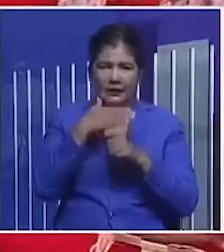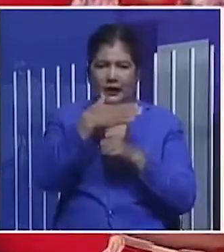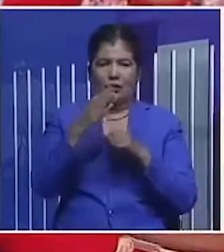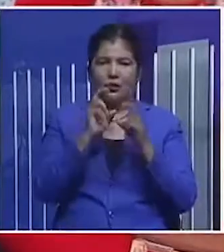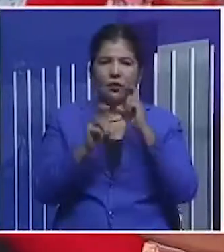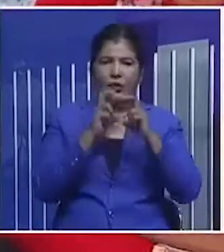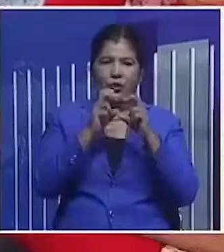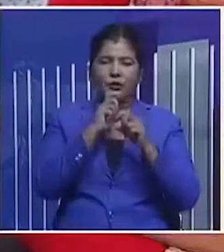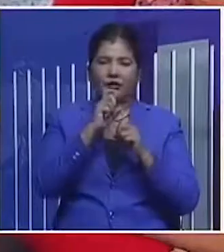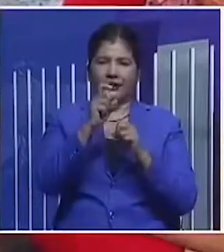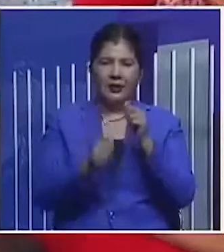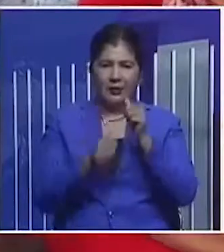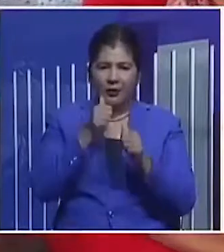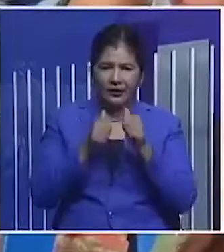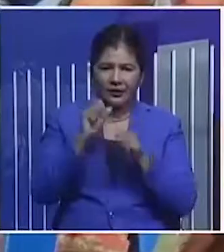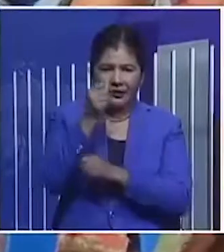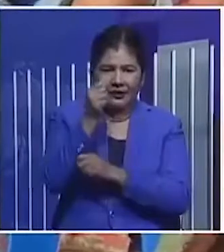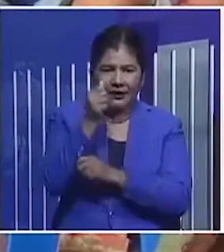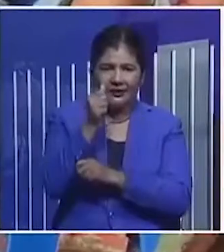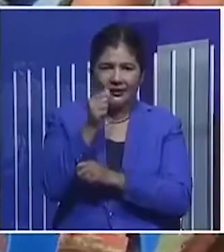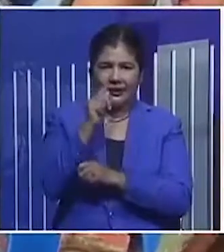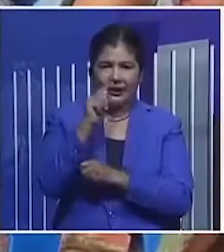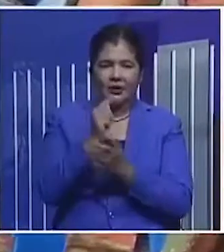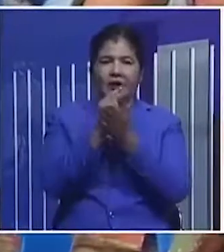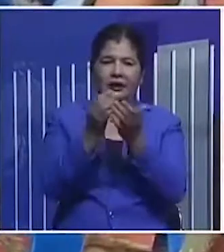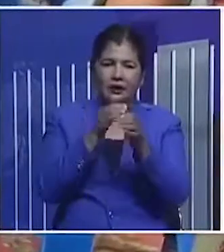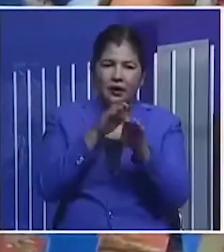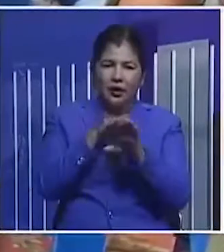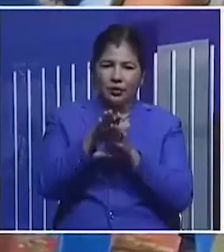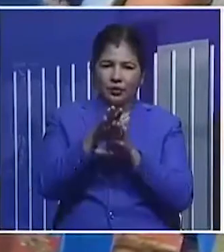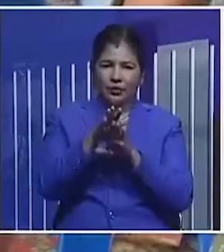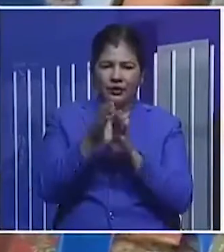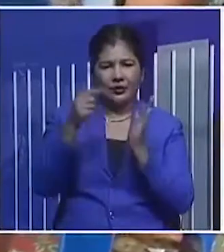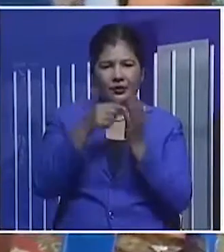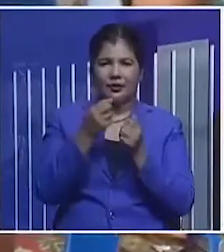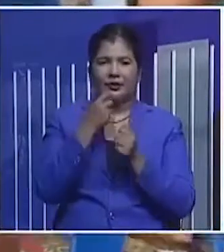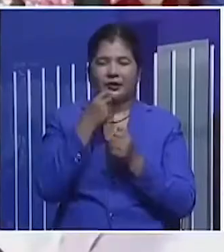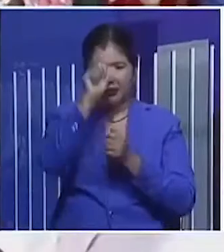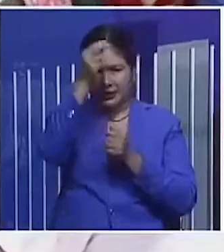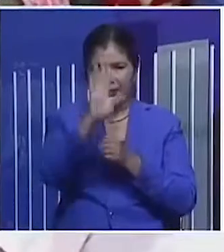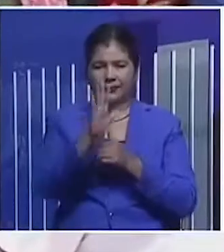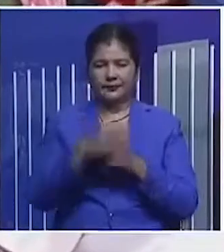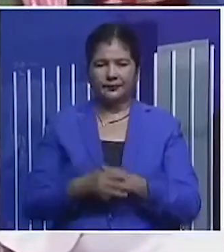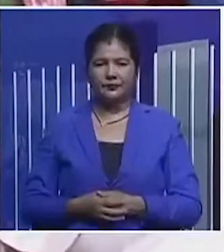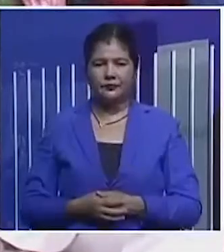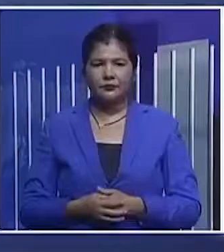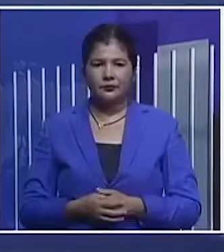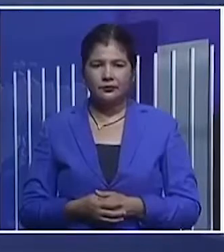गीत प्रतियोगिता र राष्ट्रिय ख्यातिप्राप्त कलाकारहरूको प्रस्तुति रहने जनाइएको छ।